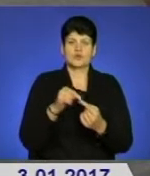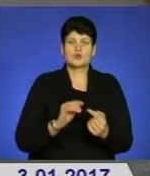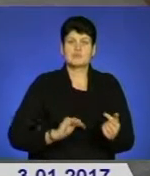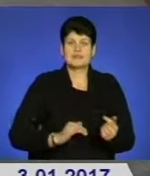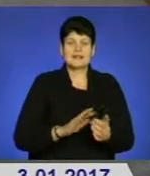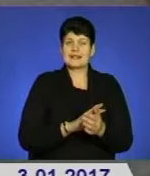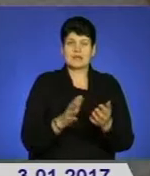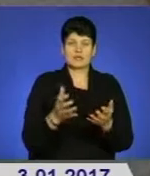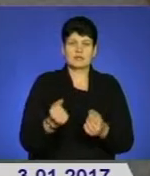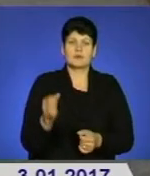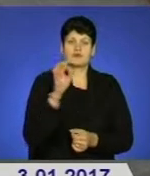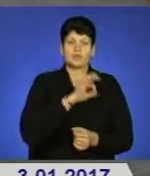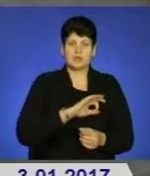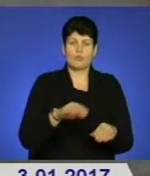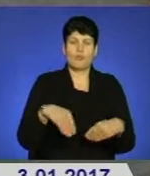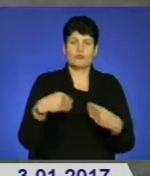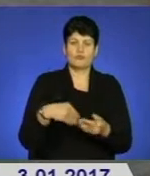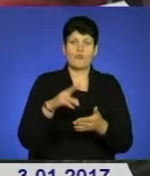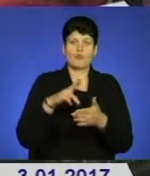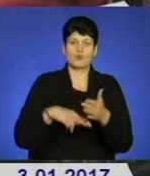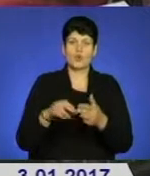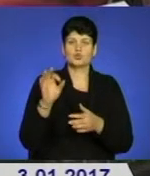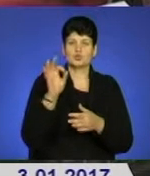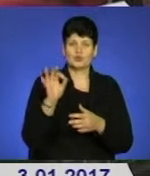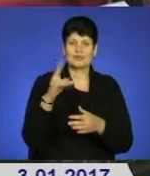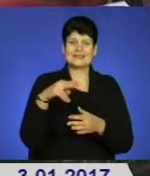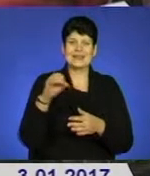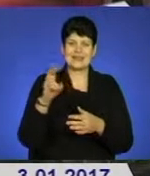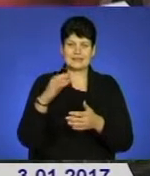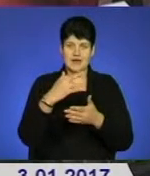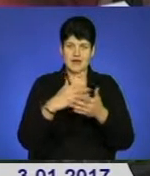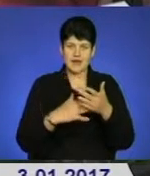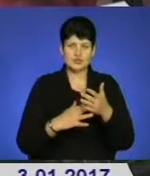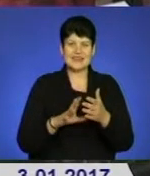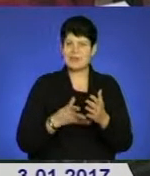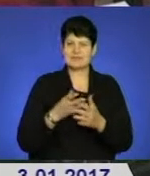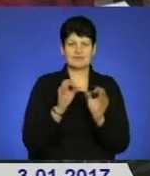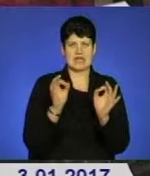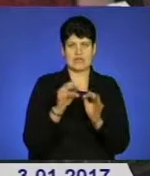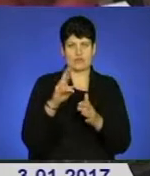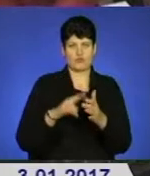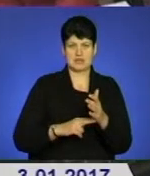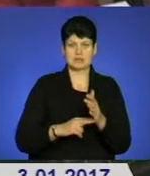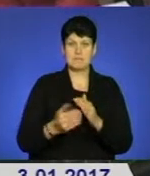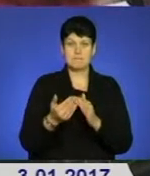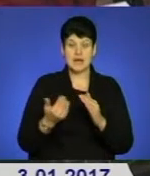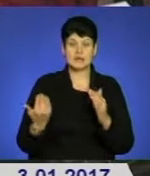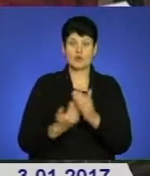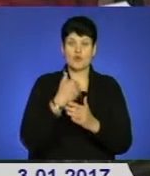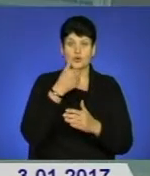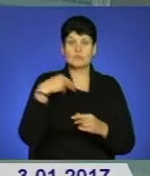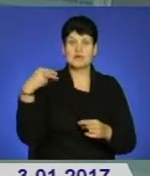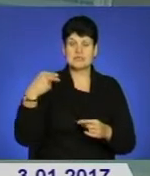підприємець не отримав дохід, подавав до податкової нульову декларацію та не сплачував жодного податку. Напередодні Нового року